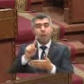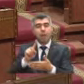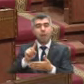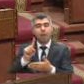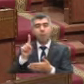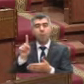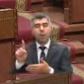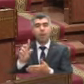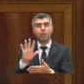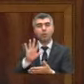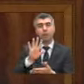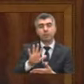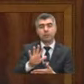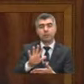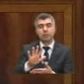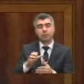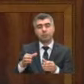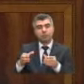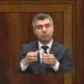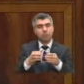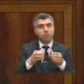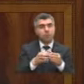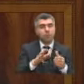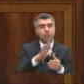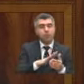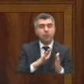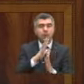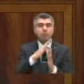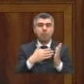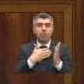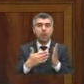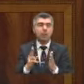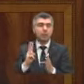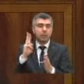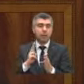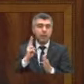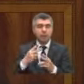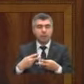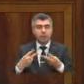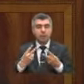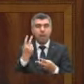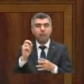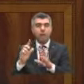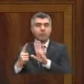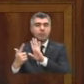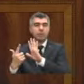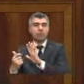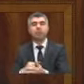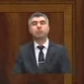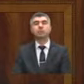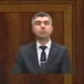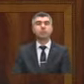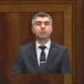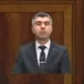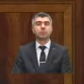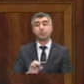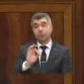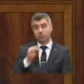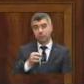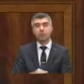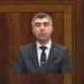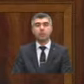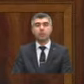1151 حجرة منذ الانطلاق الفعلي للبرنامج سنة 2017. وتجدر الإشارة إلى الدور